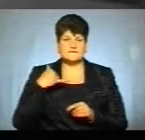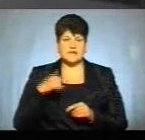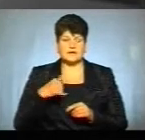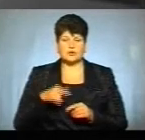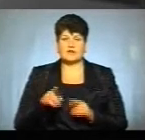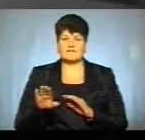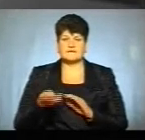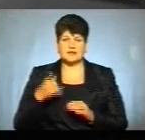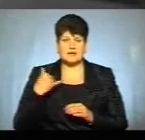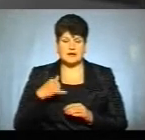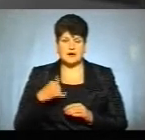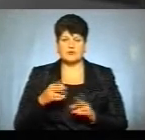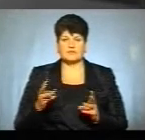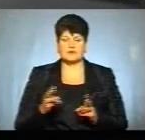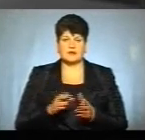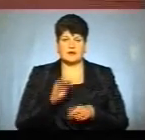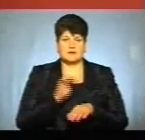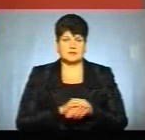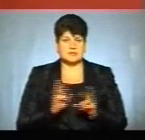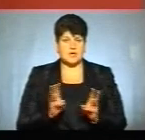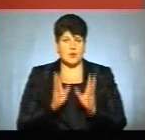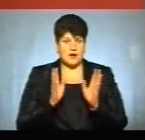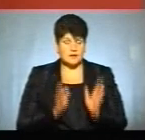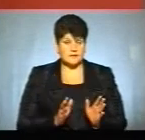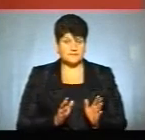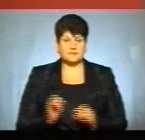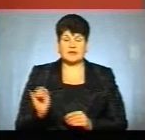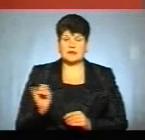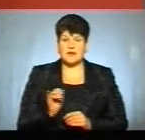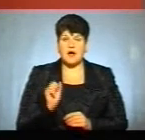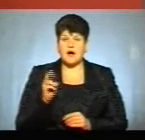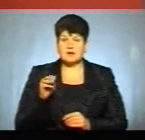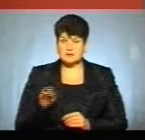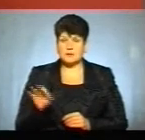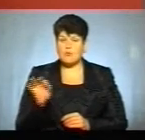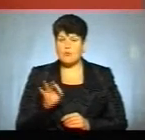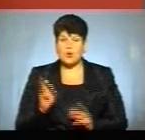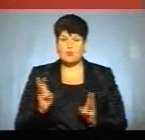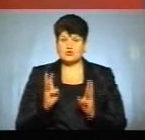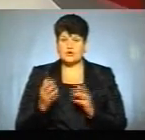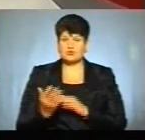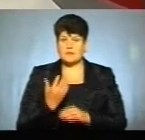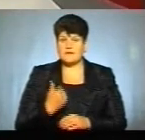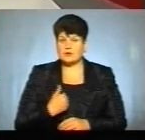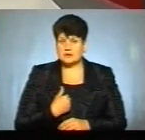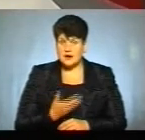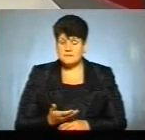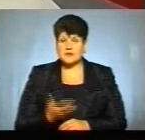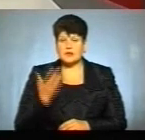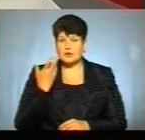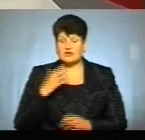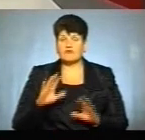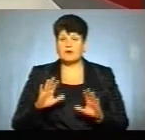фіксують загоряння. Вони фіксують загоряння і акт про пожежу направляють нам. І ми в випадку, якщо